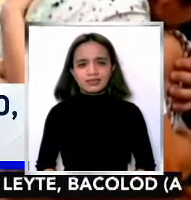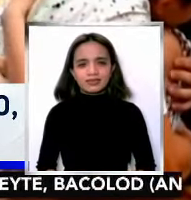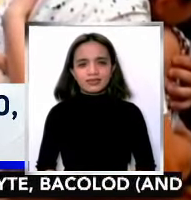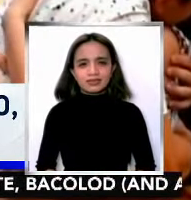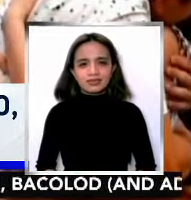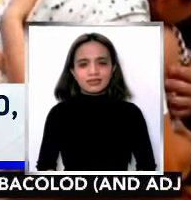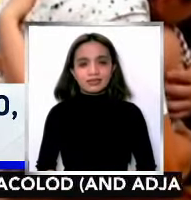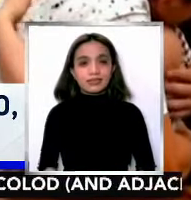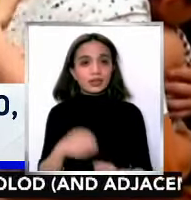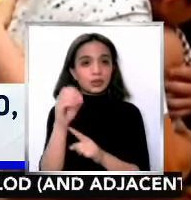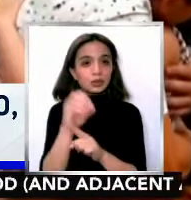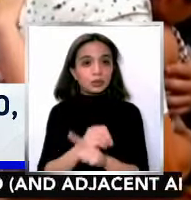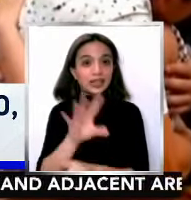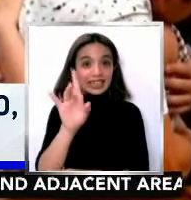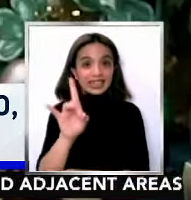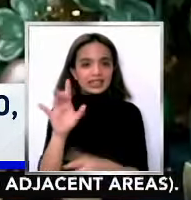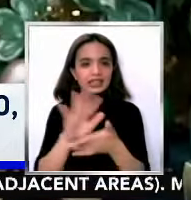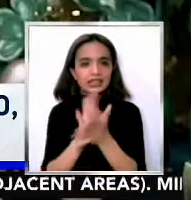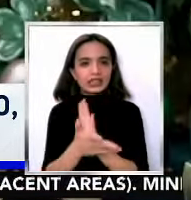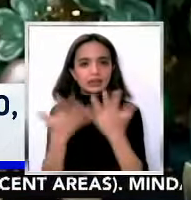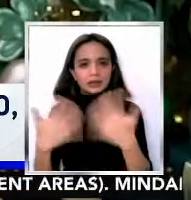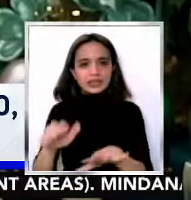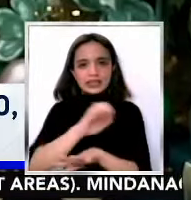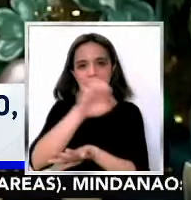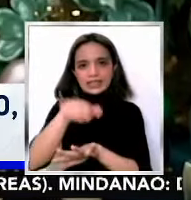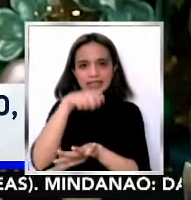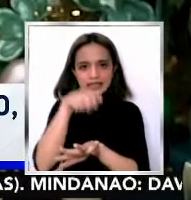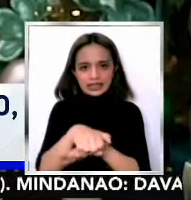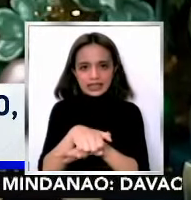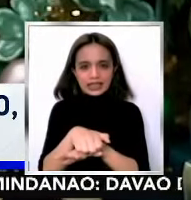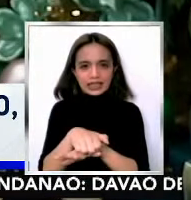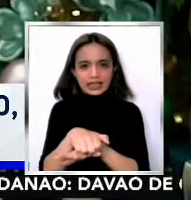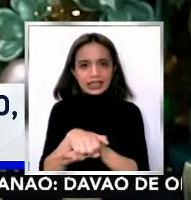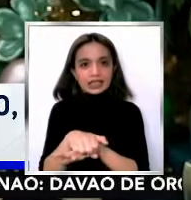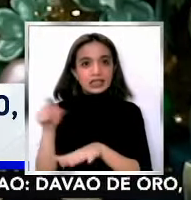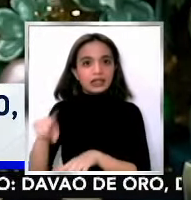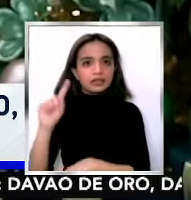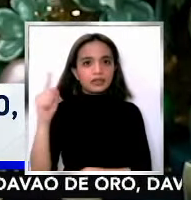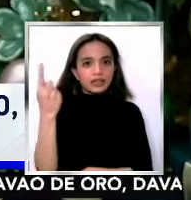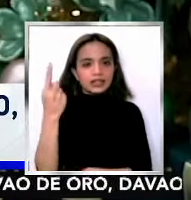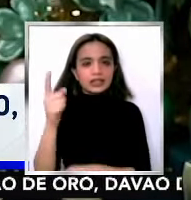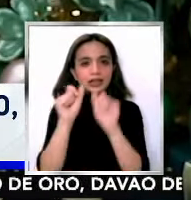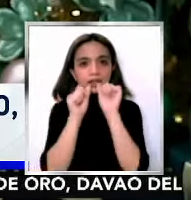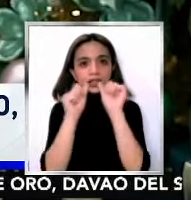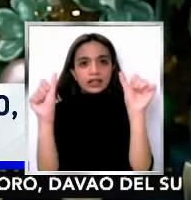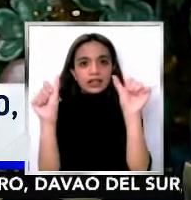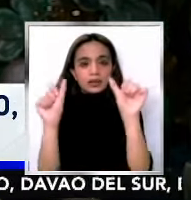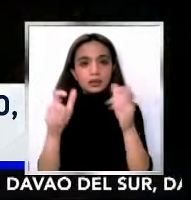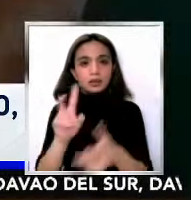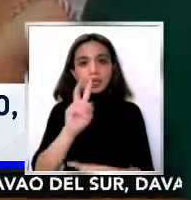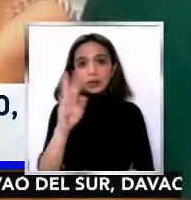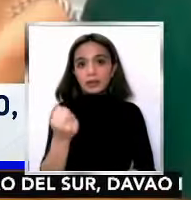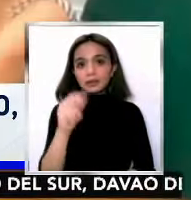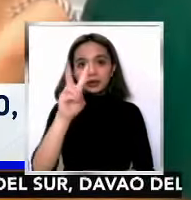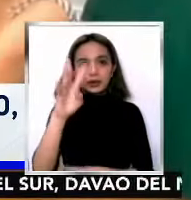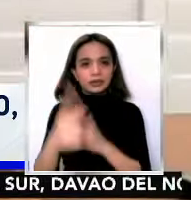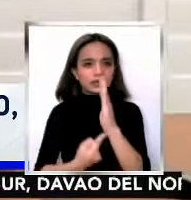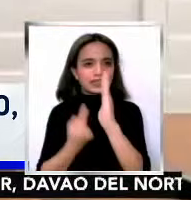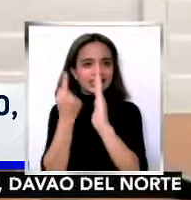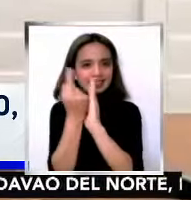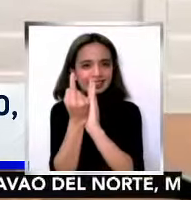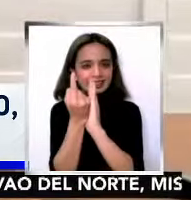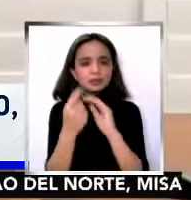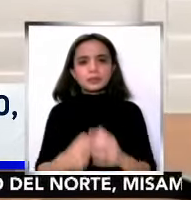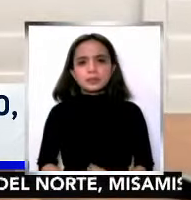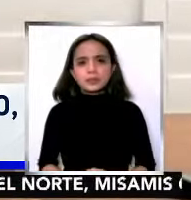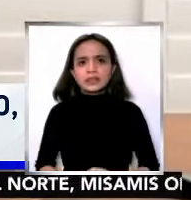October 8 nang maging engaged ang dalawa, kung saan una nila itong in-announce sa 24 oras. Ilang linggo